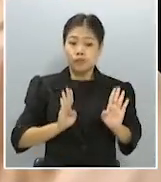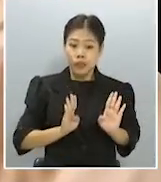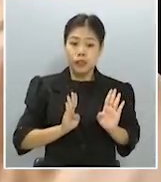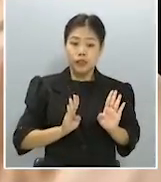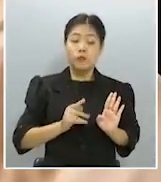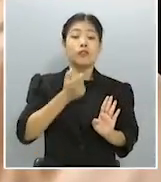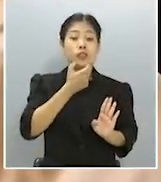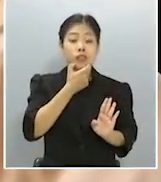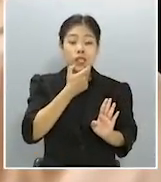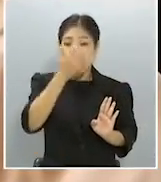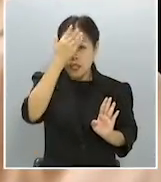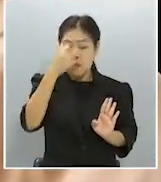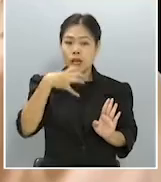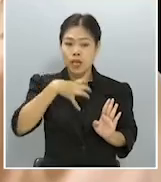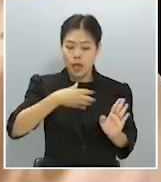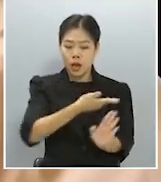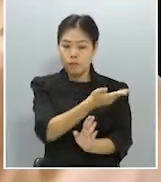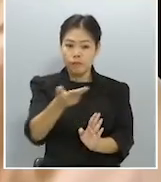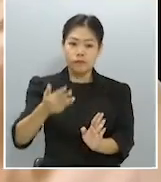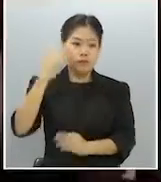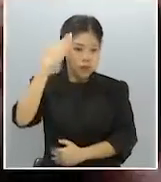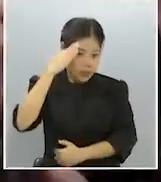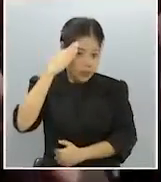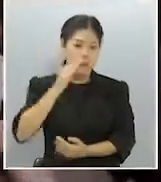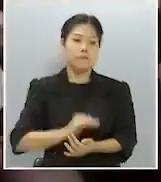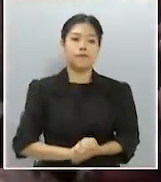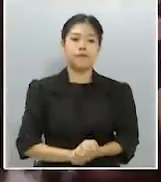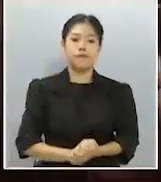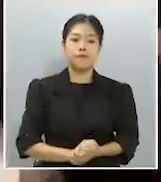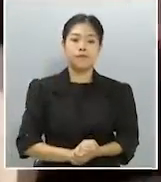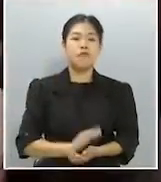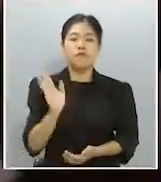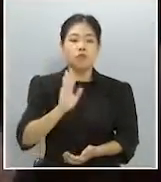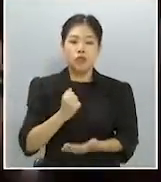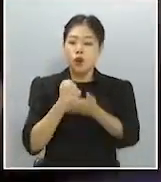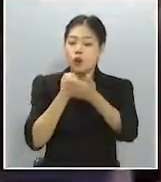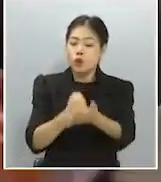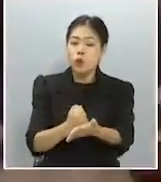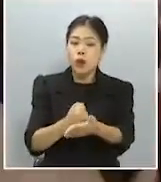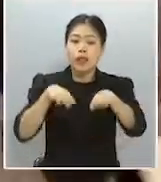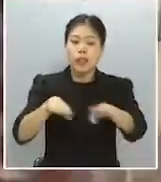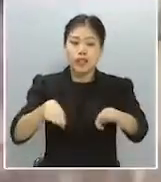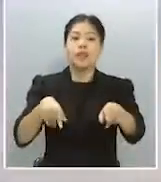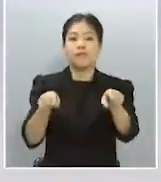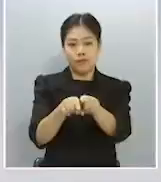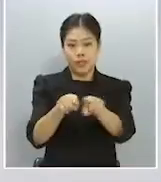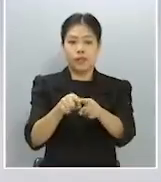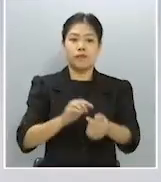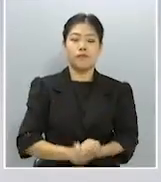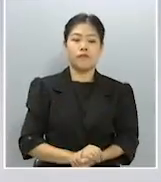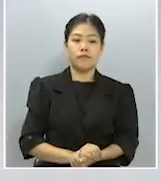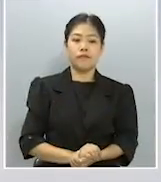เกย์นั้นก็เพราะอยากให้สาธารณชนได้รับทราบจากปากของเขาเองและต้องการช่วยเด็กๆที่มีความรู้สึกเช่นเดียวกับตัวเขานอกจ